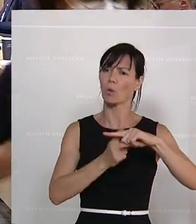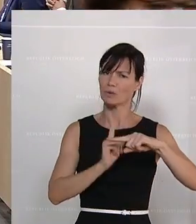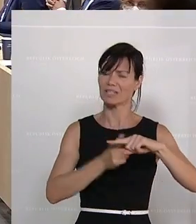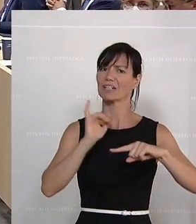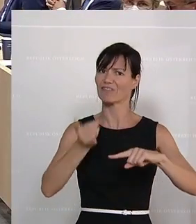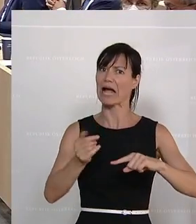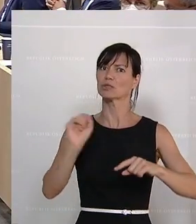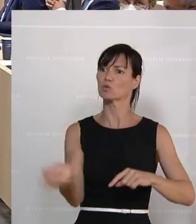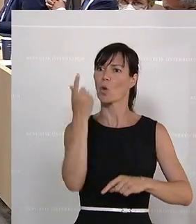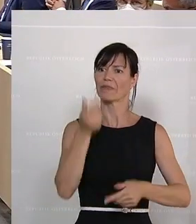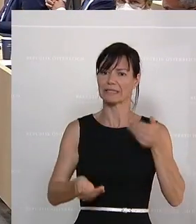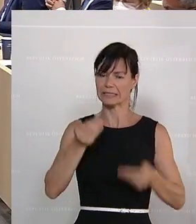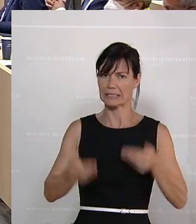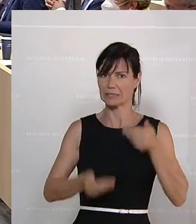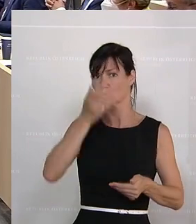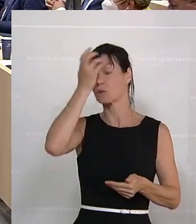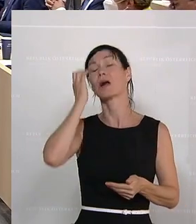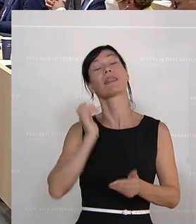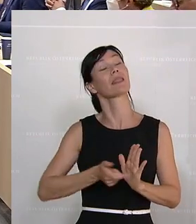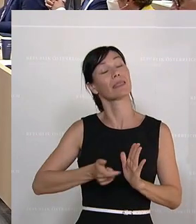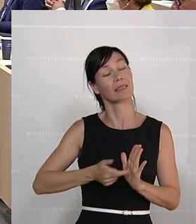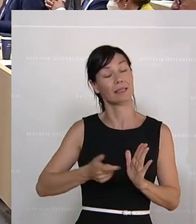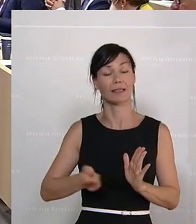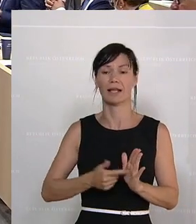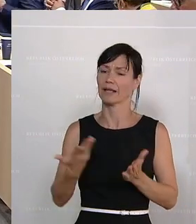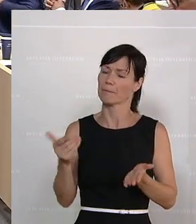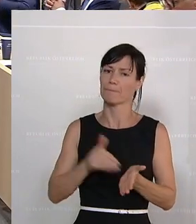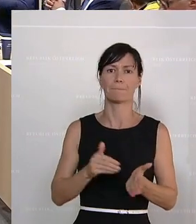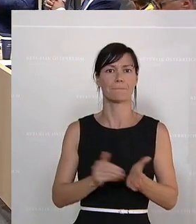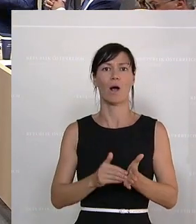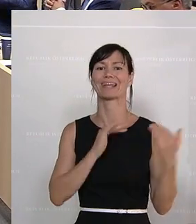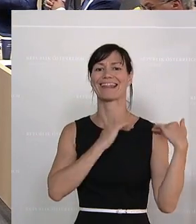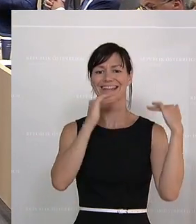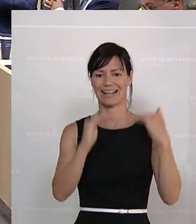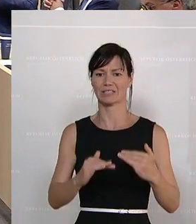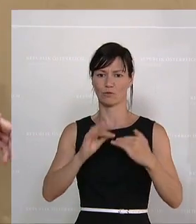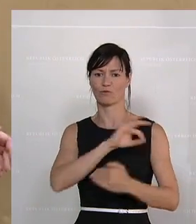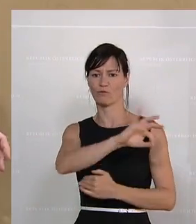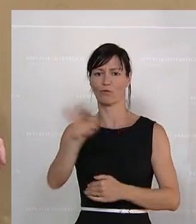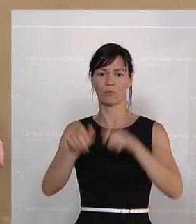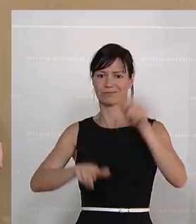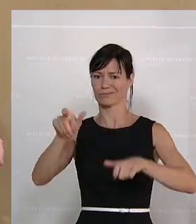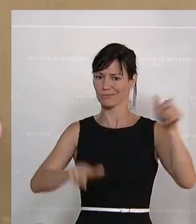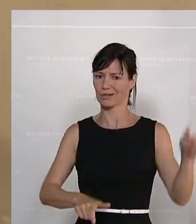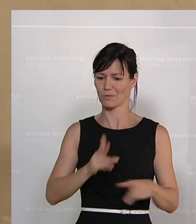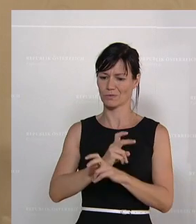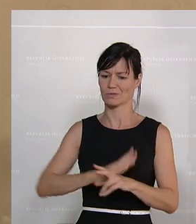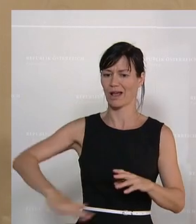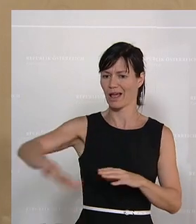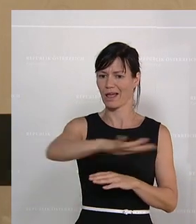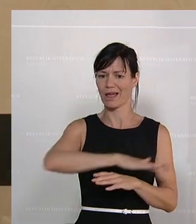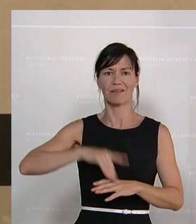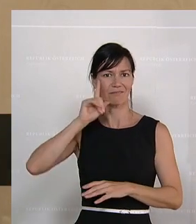über die dringend notwendige entlastung für menschen in diesem land zu diskutieren weil wir alle wissen und woche für woche